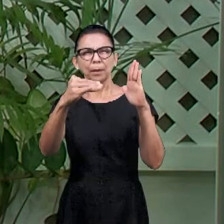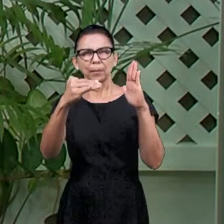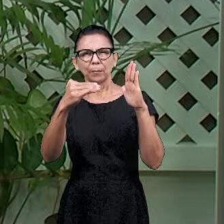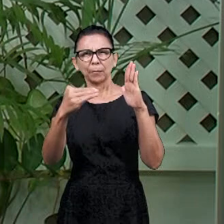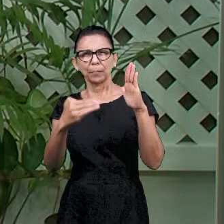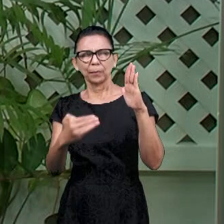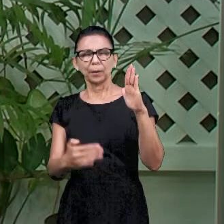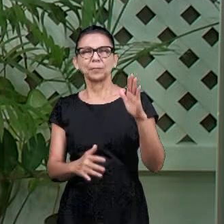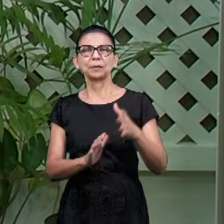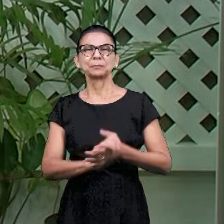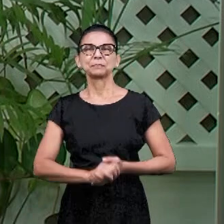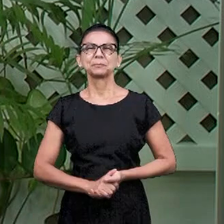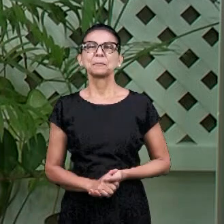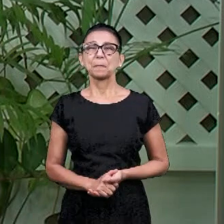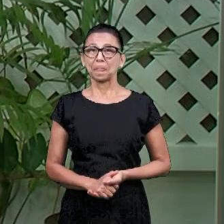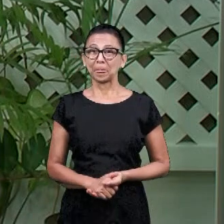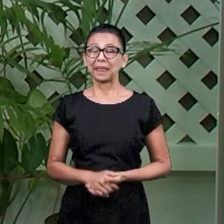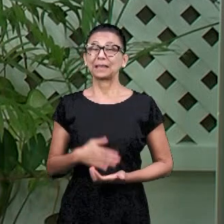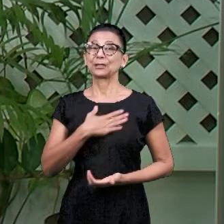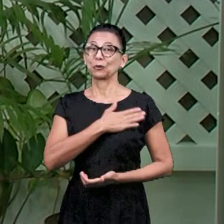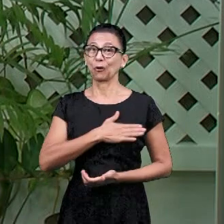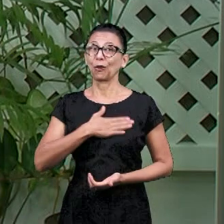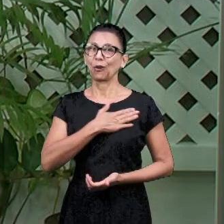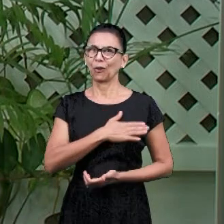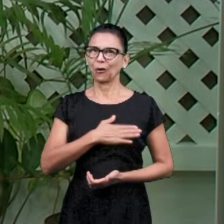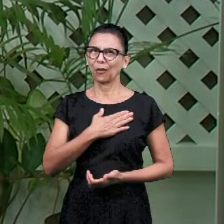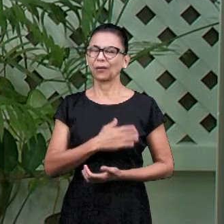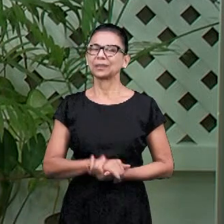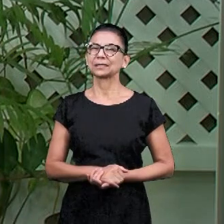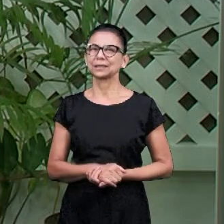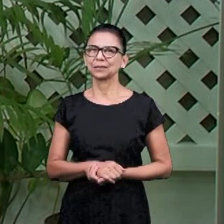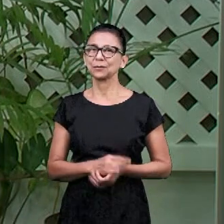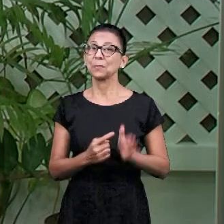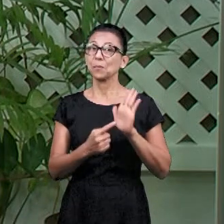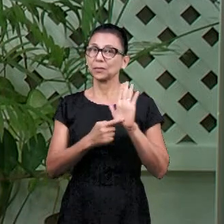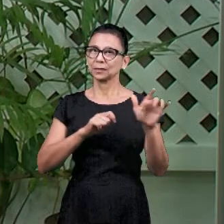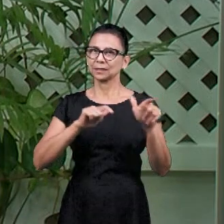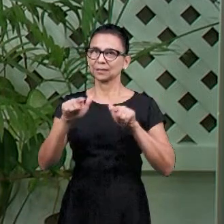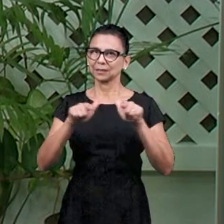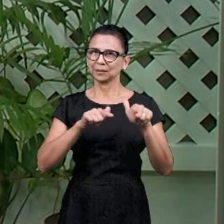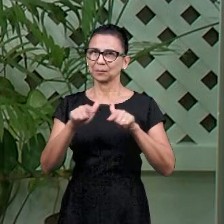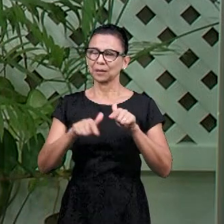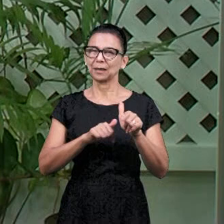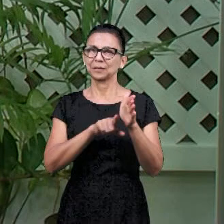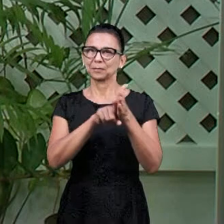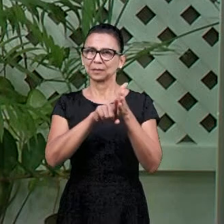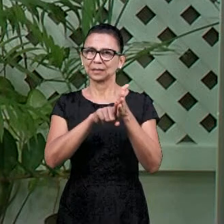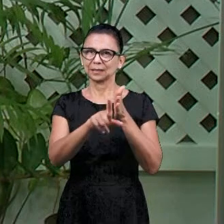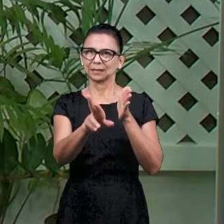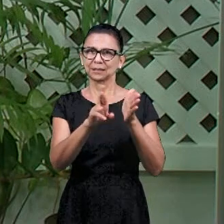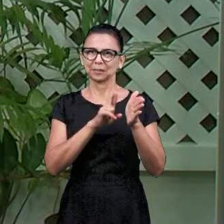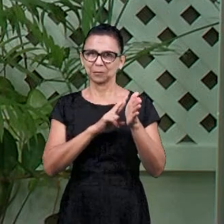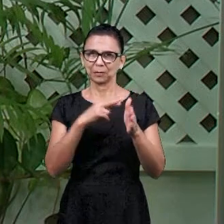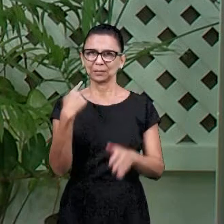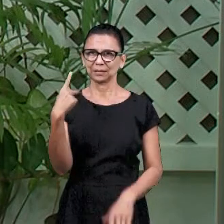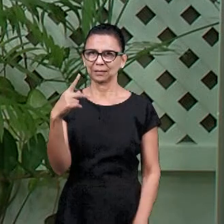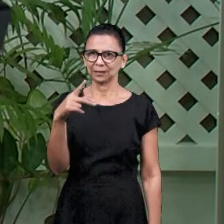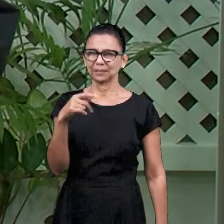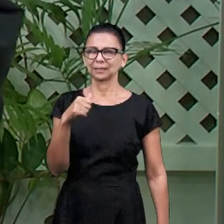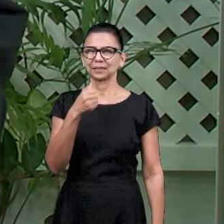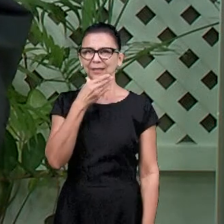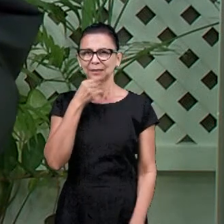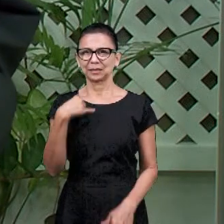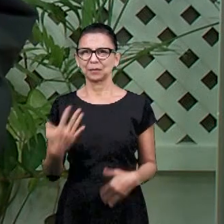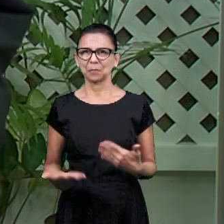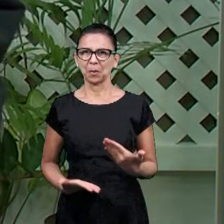Non, il n'économise pas en écrit, il écrit beaucoup. S'il y a une opportunité, je vais apporter